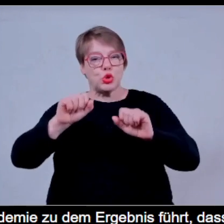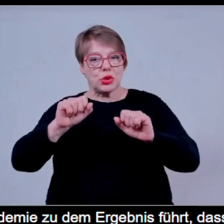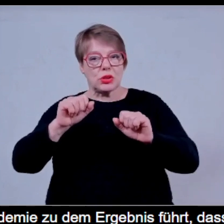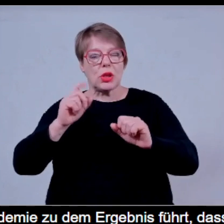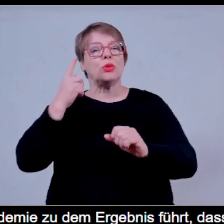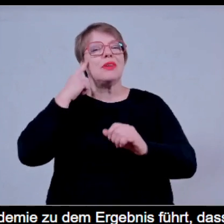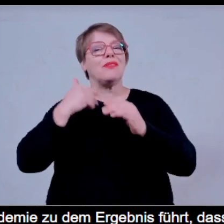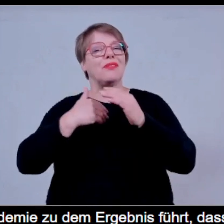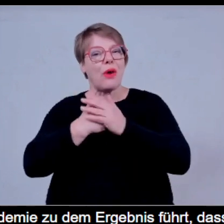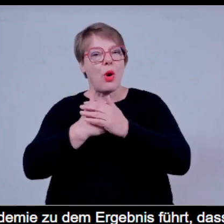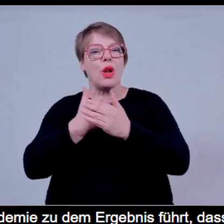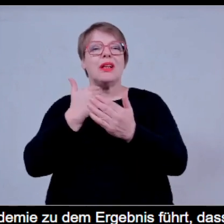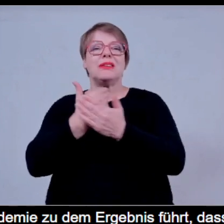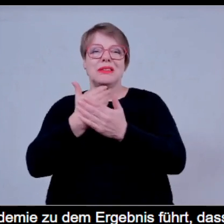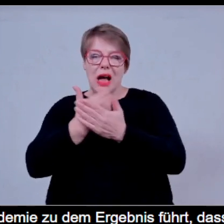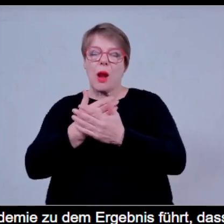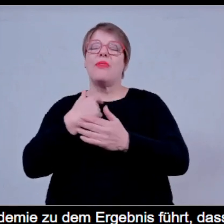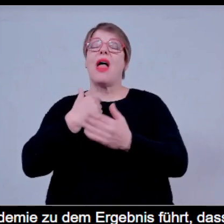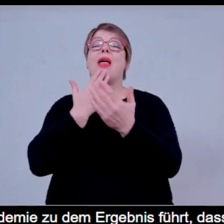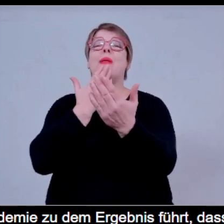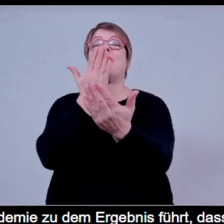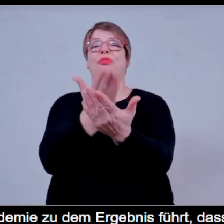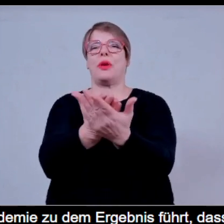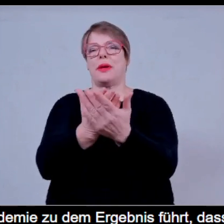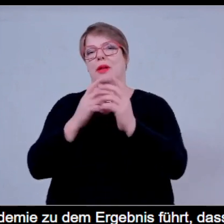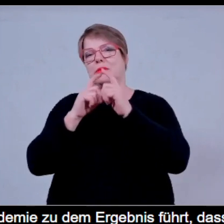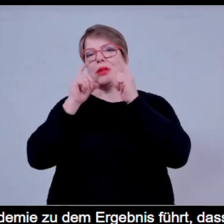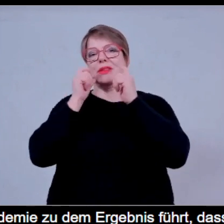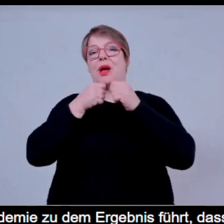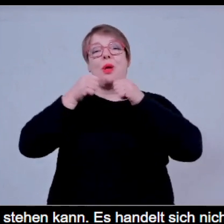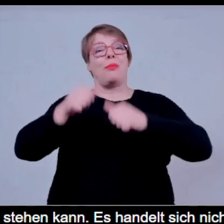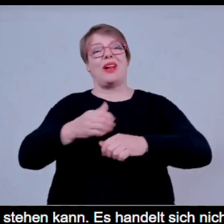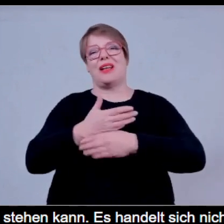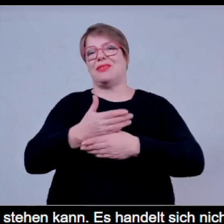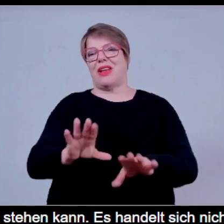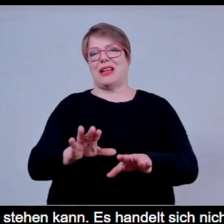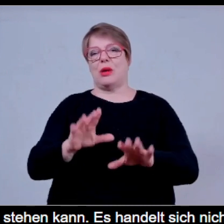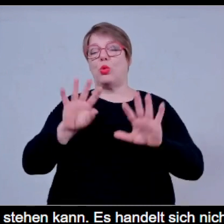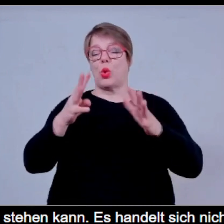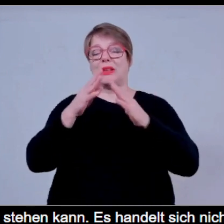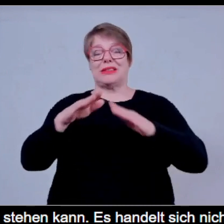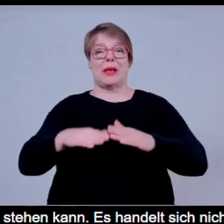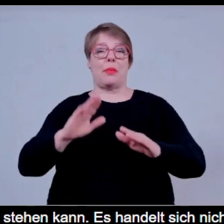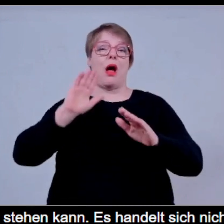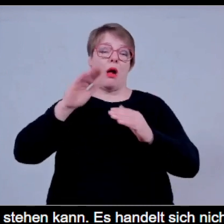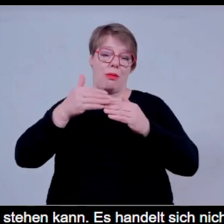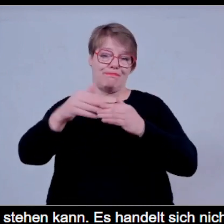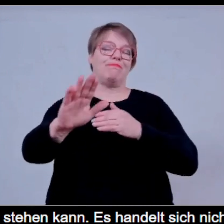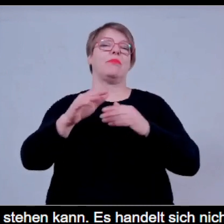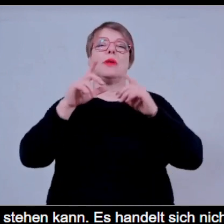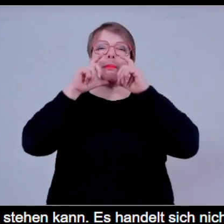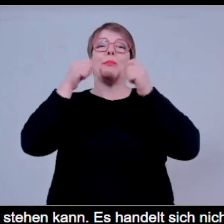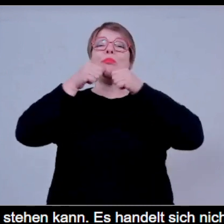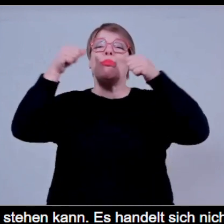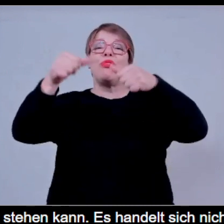dass die Verordnung jetzt ausläuft und insofern haben wir das gemacht, was wir immer angekündigt haben. Wir haben neu beurteilt. Wir haben dazu einbezogen,